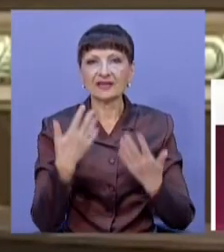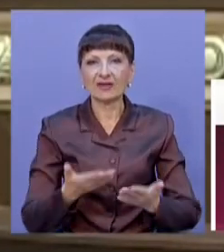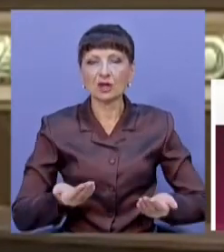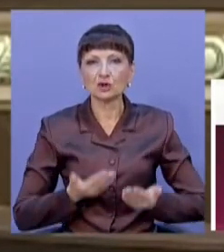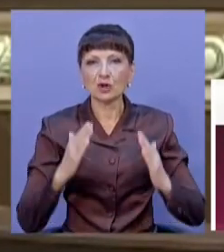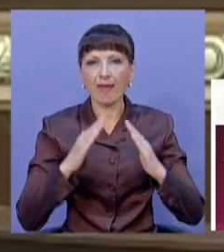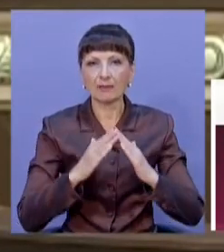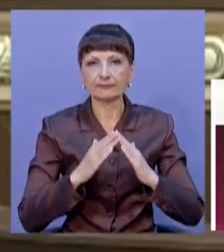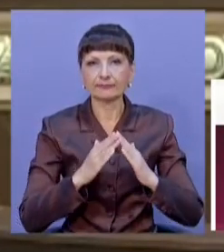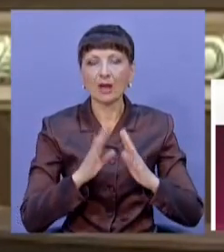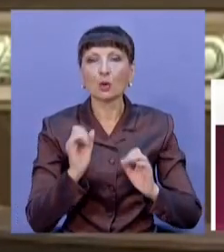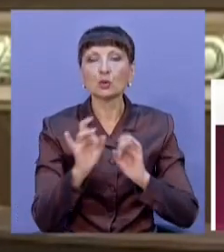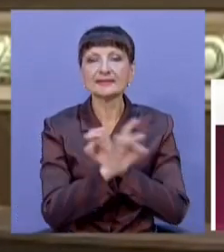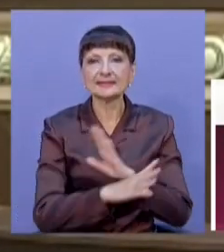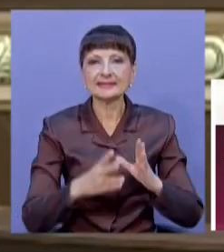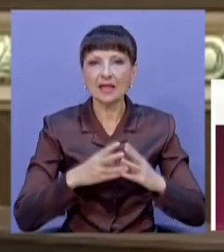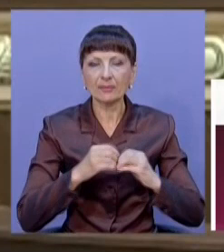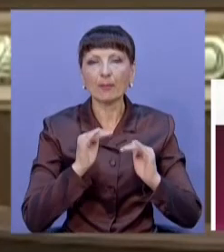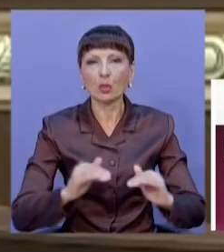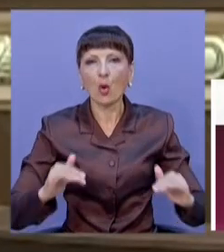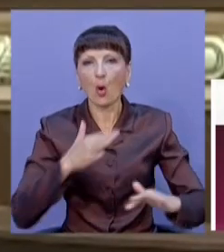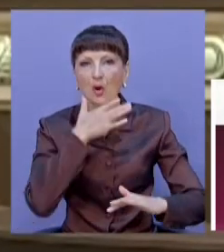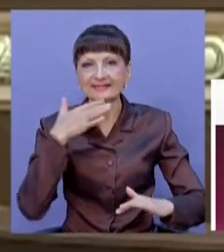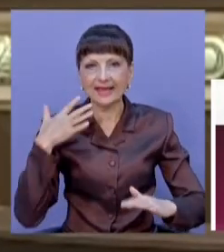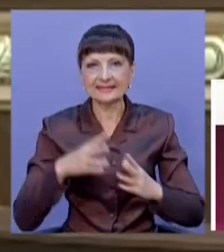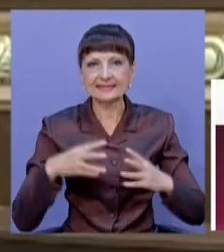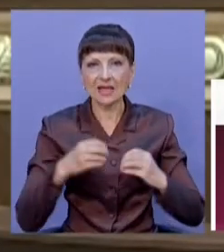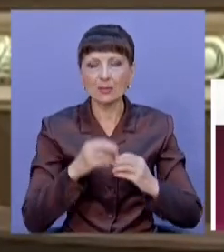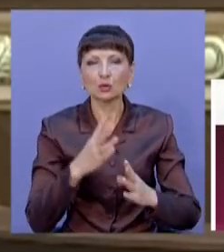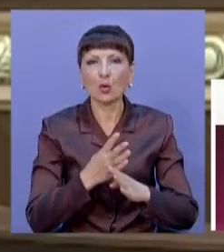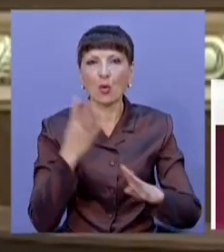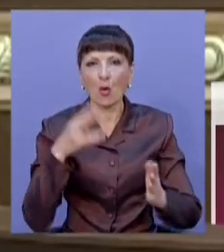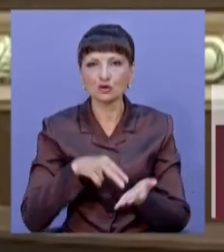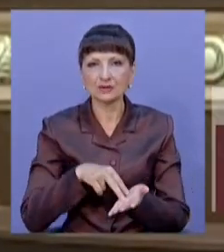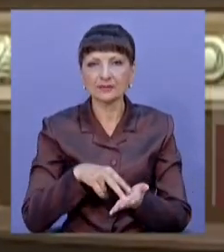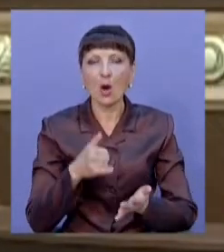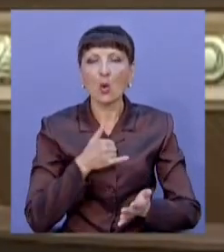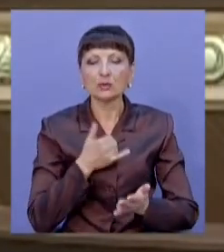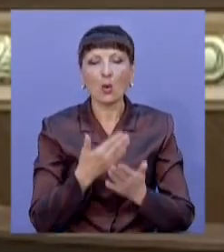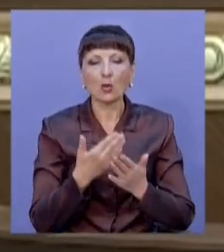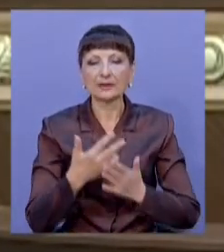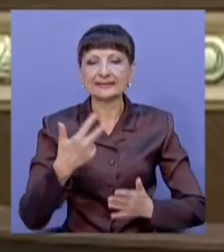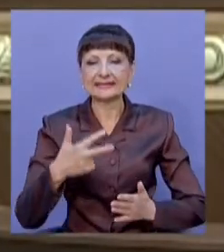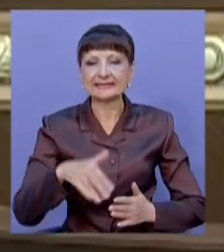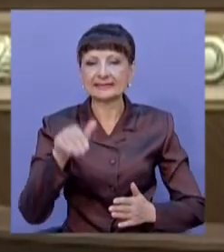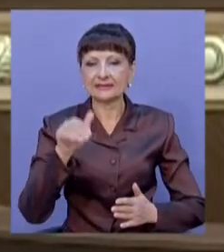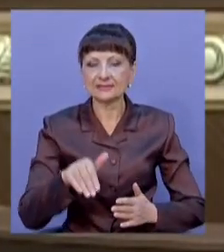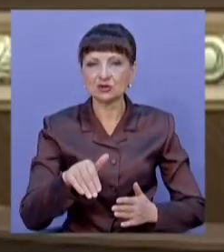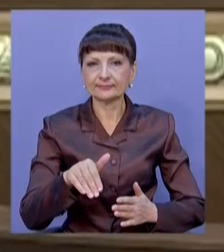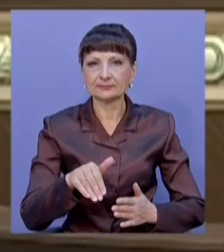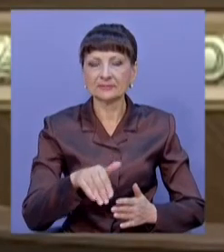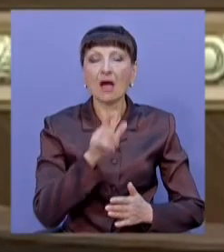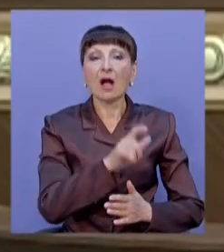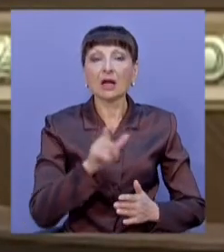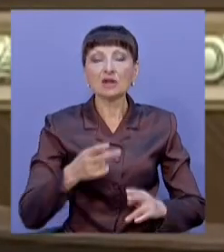жилья малообеспеченным многодетным семьям, стоящим в очереди. Их у нас около 30 тысяч.